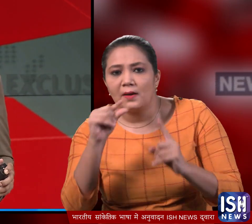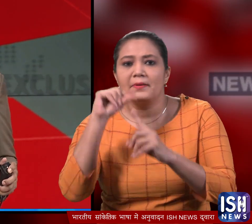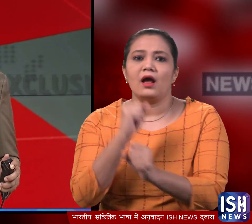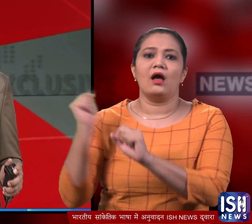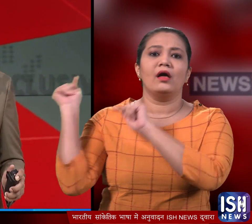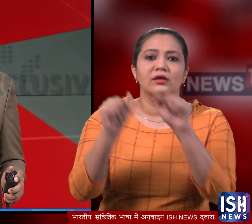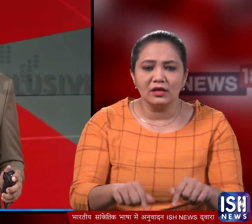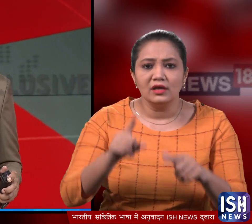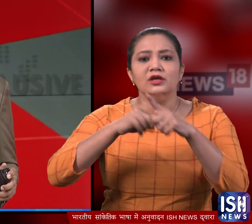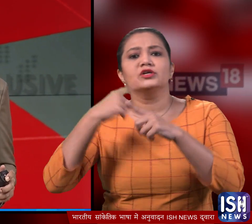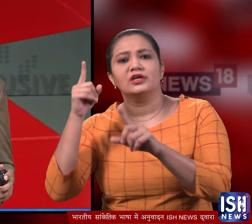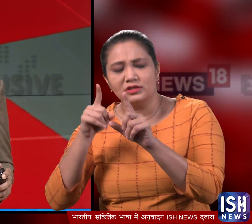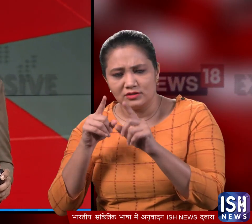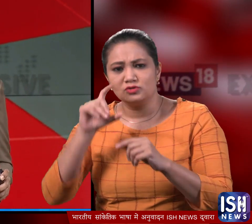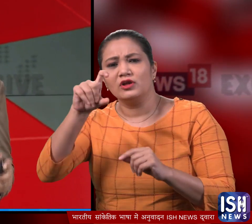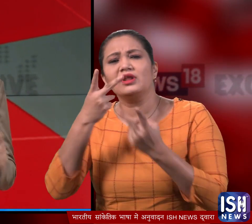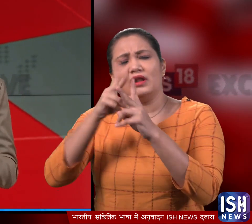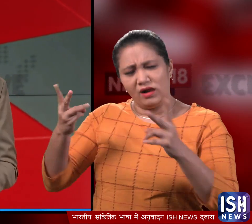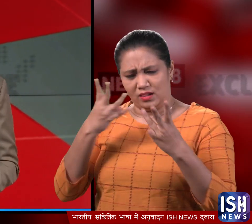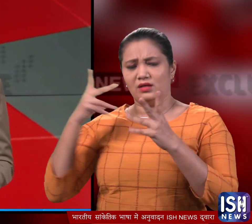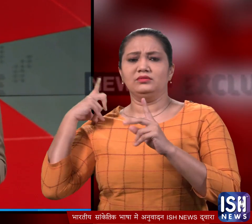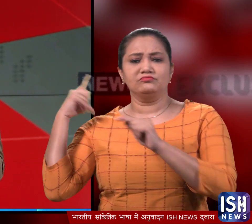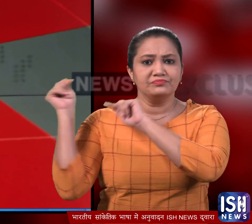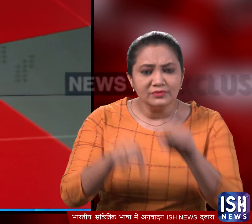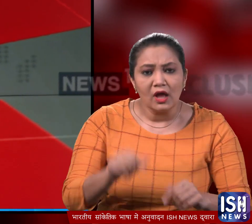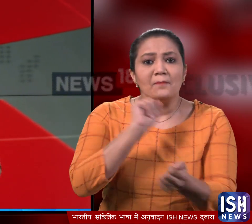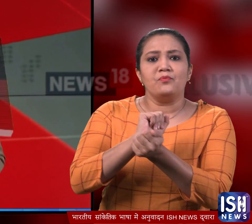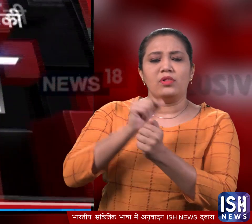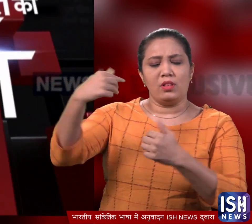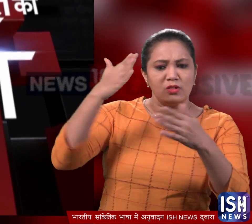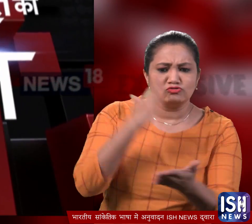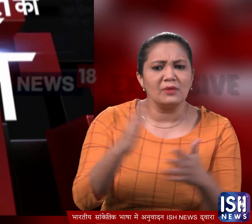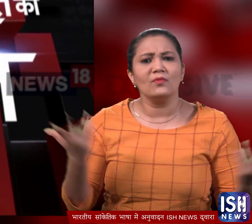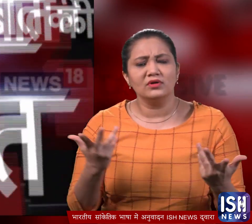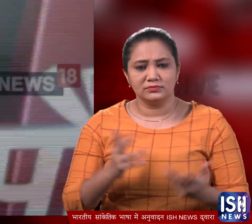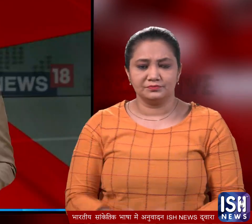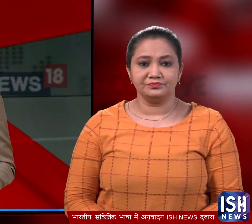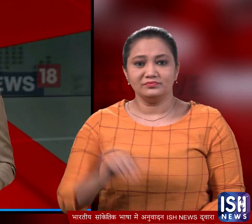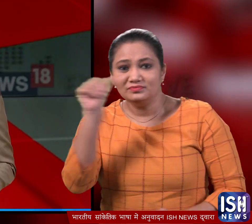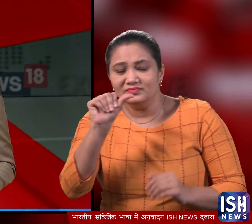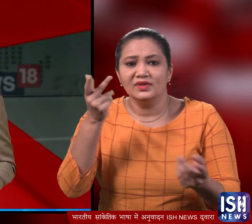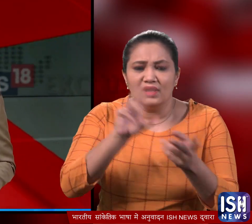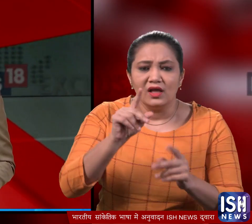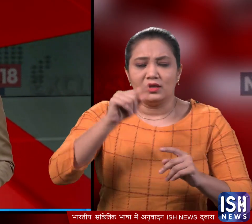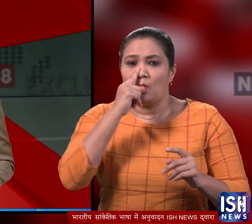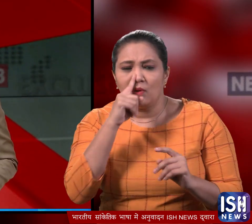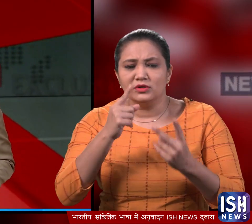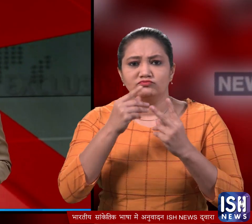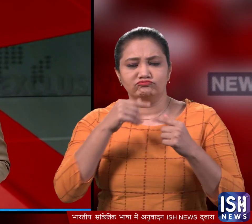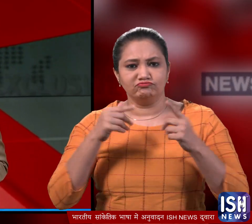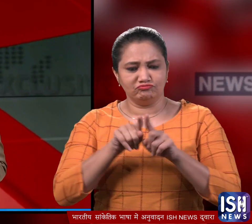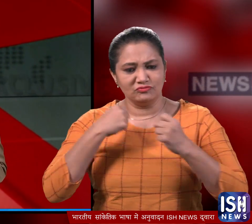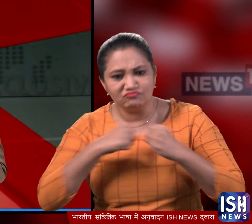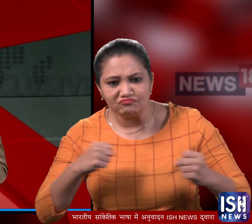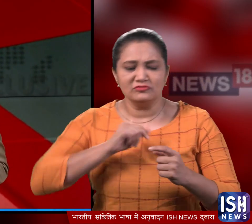प्रियंका गांधी, जयंत चौधरी समेत कई नेता पहुंचे, जिन्होंने पुलिस पर रास्ते में रोकने का आरोप भी लगाया। अफगानिस्तान में लगातार उठ रही महिलाओं की आवाज